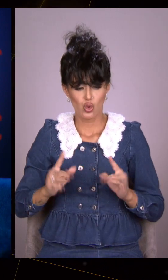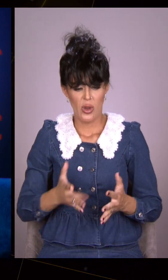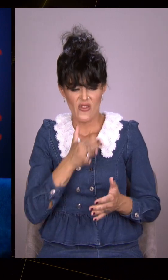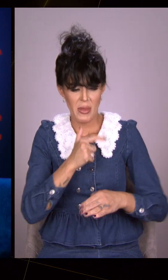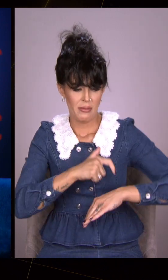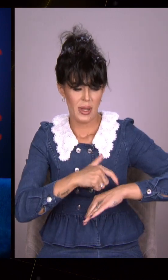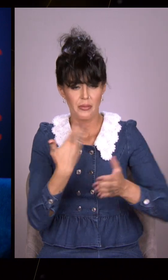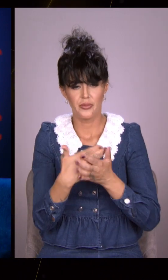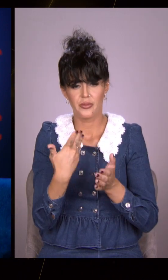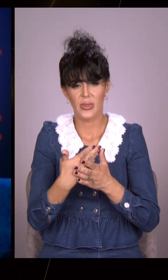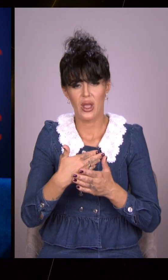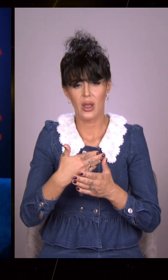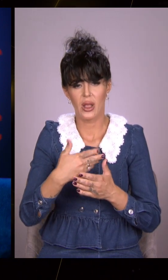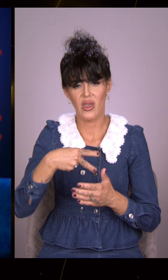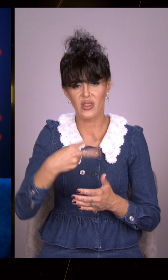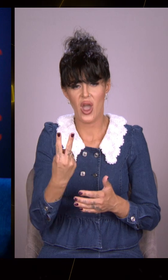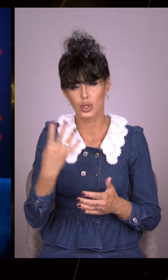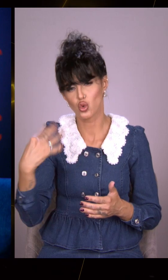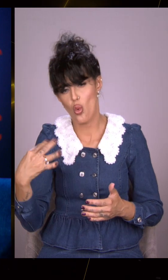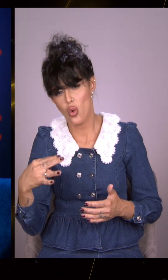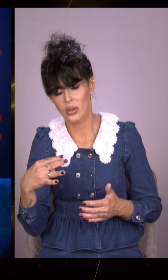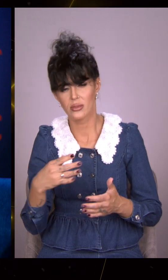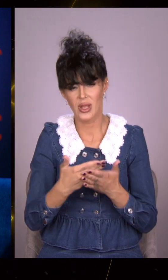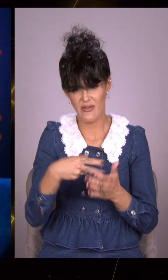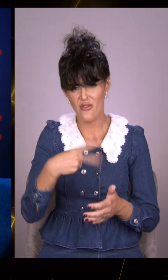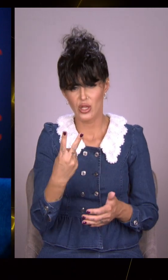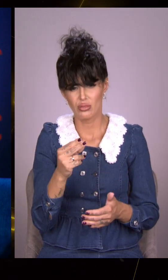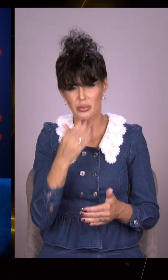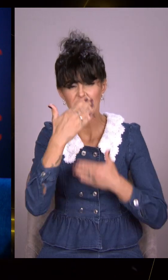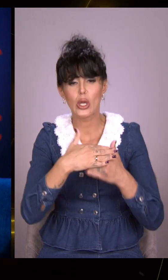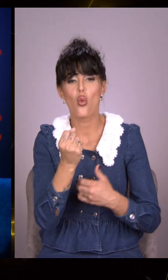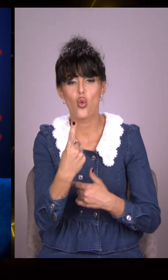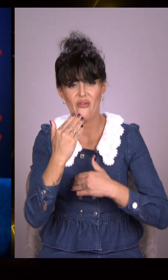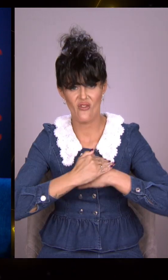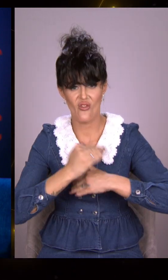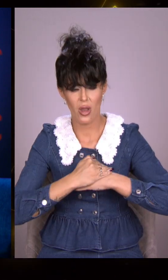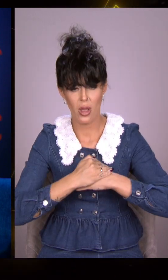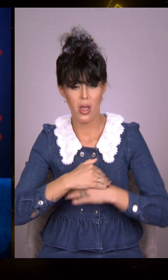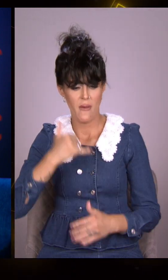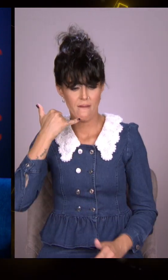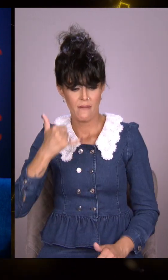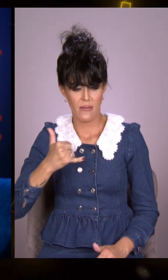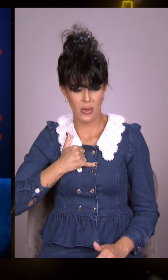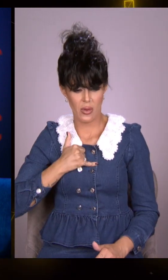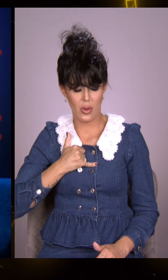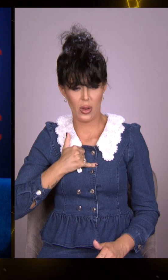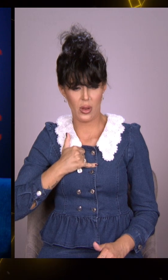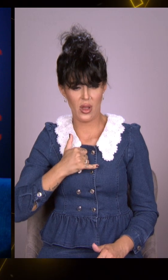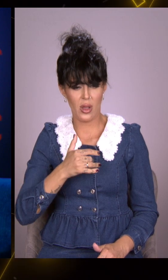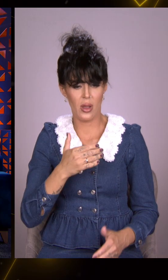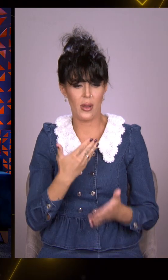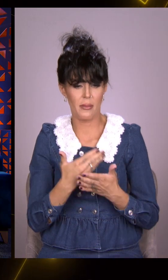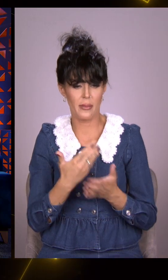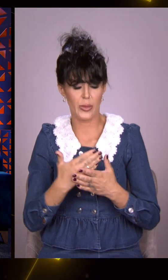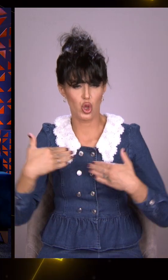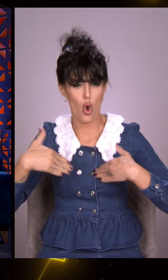вечора, 22:40 приблизна година була. А мені подзвонили вже десь було 5 хвилин на